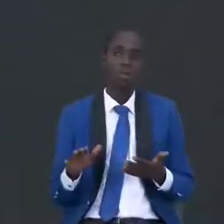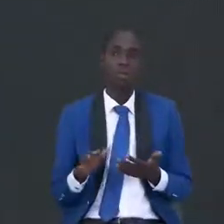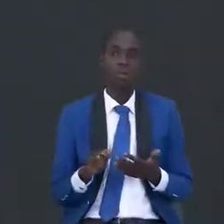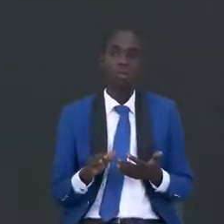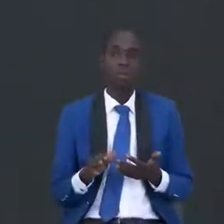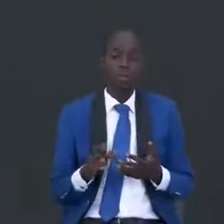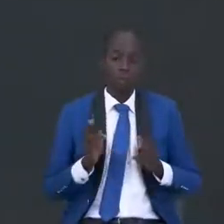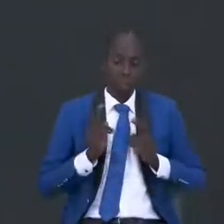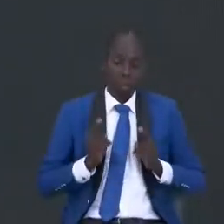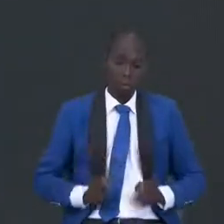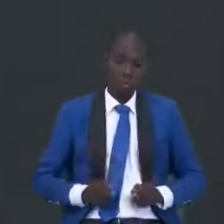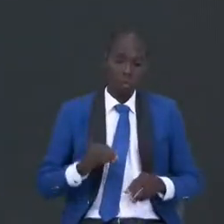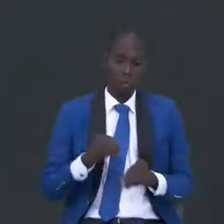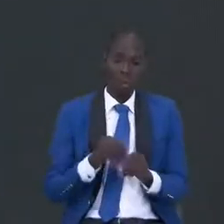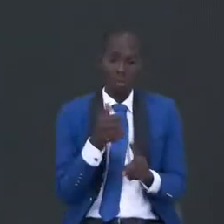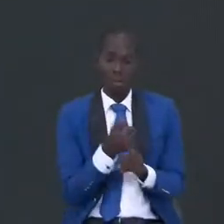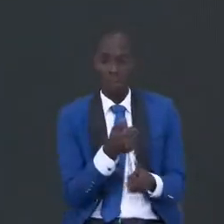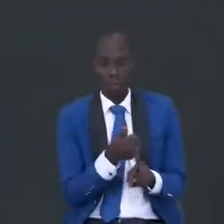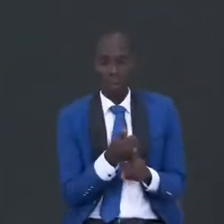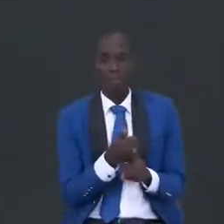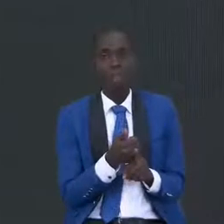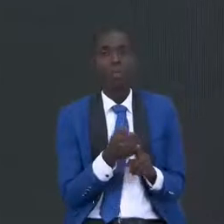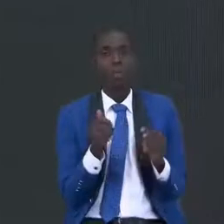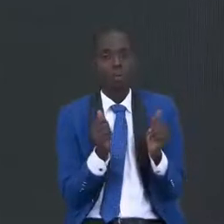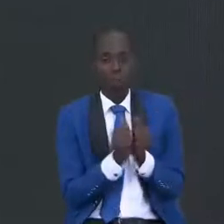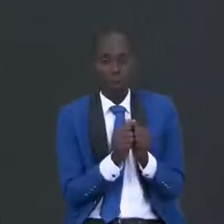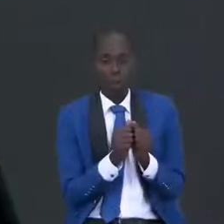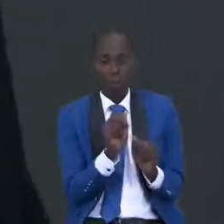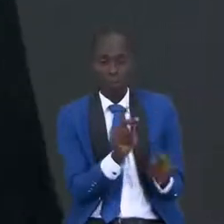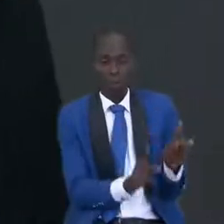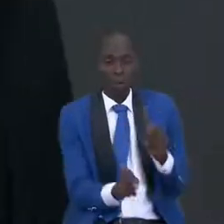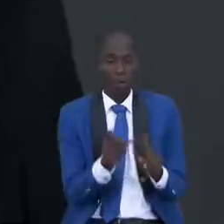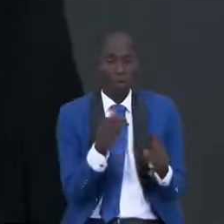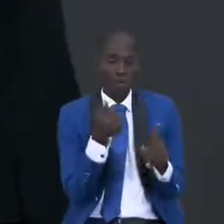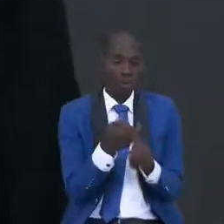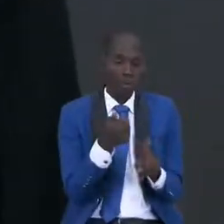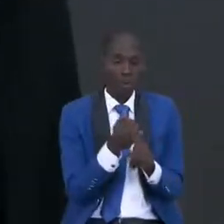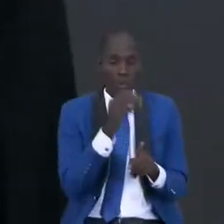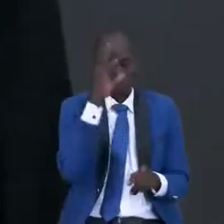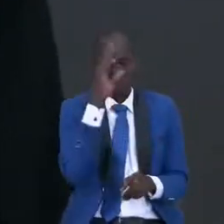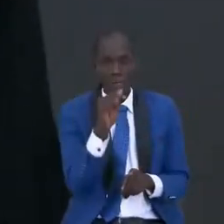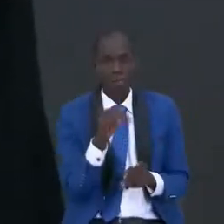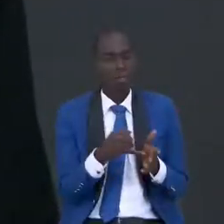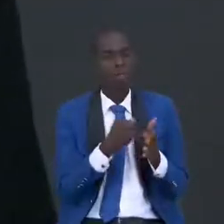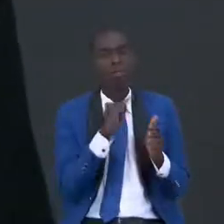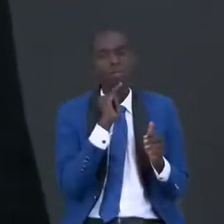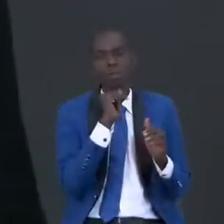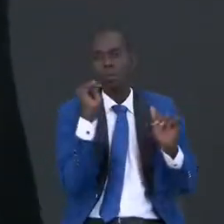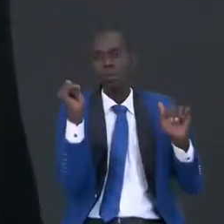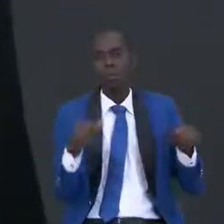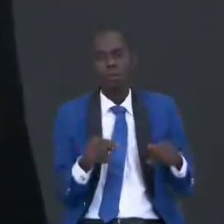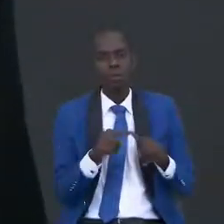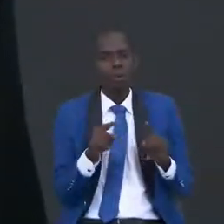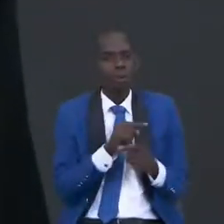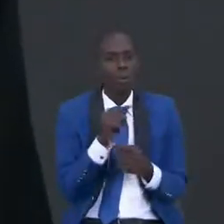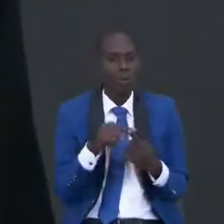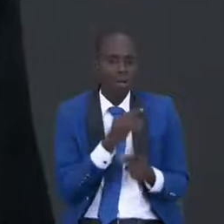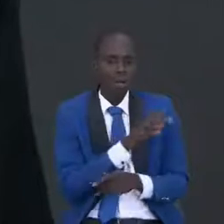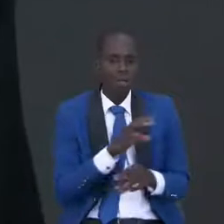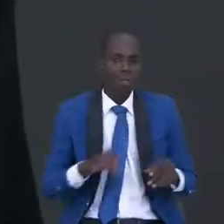lui-même. Aux hommes, cela est impossible. Mais quand Christ, le